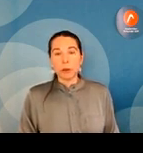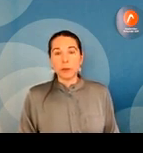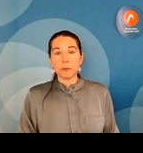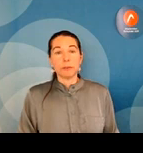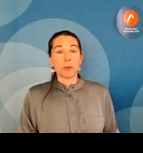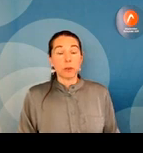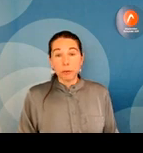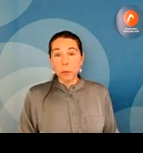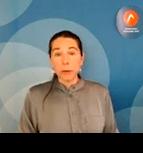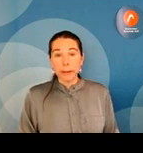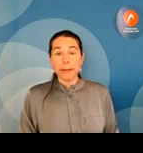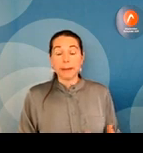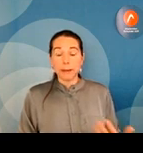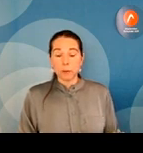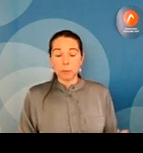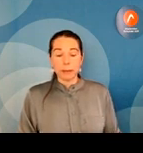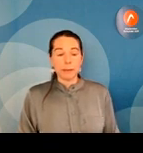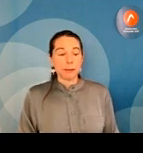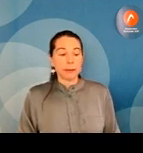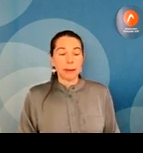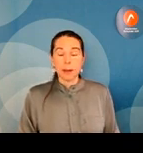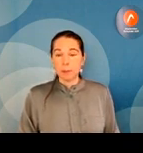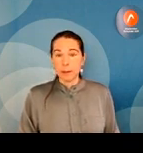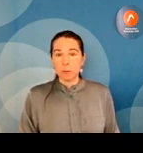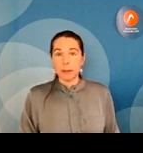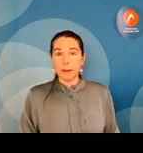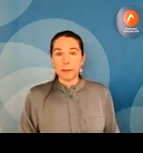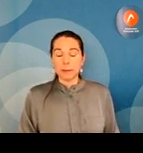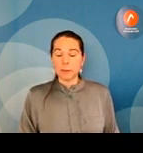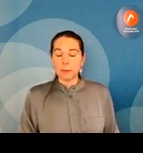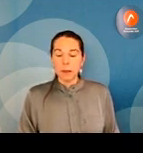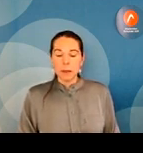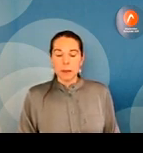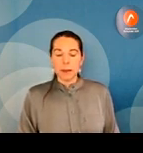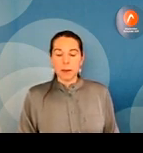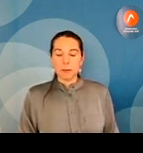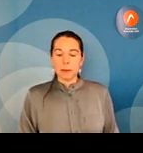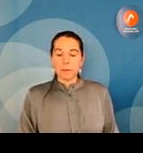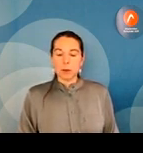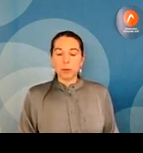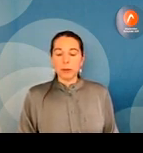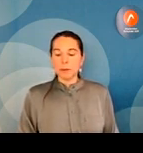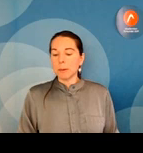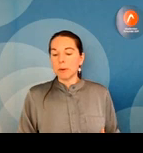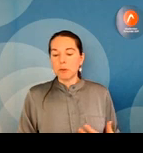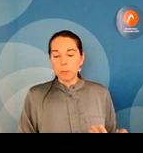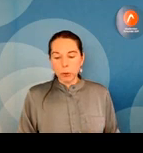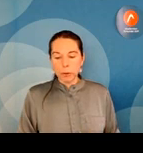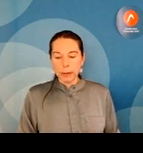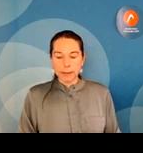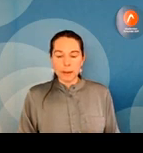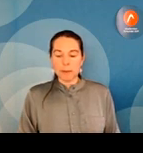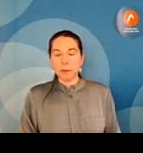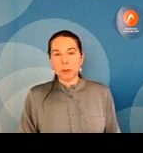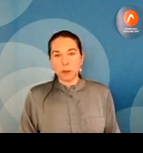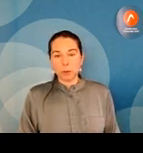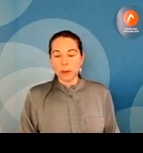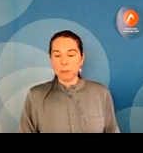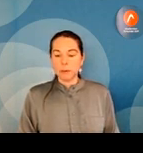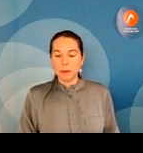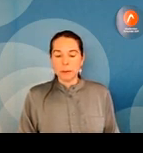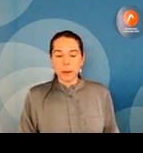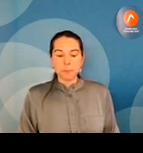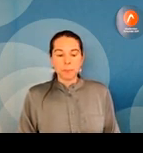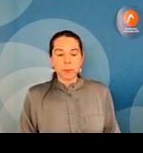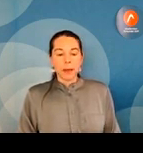behöver undanröjas för att vi ska kunna få ett längre och mer arbetsliv och mer attraktiv arbetsgivare. Och då är det så att man behöver få bort negativa attityder